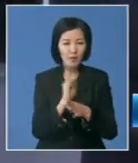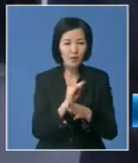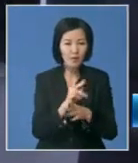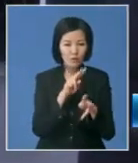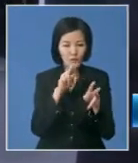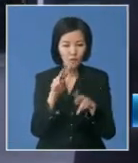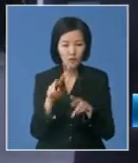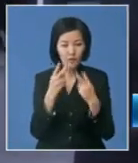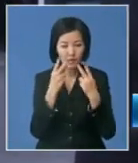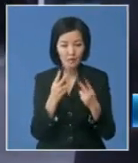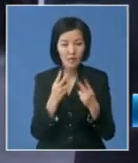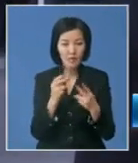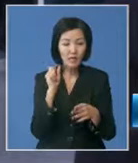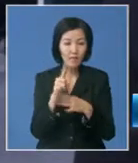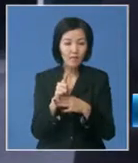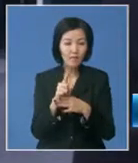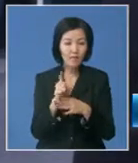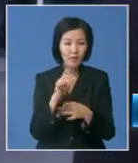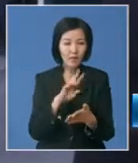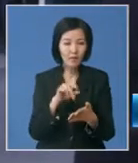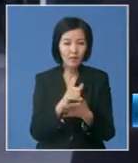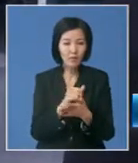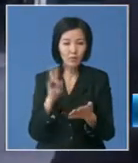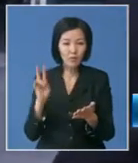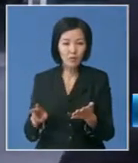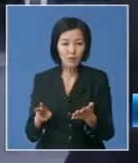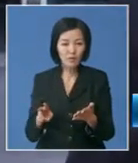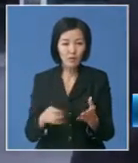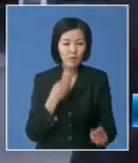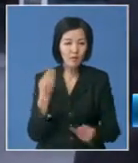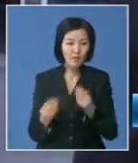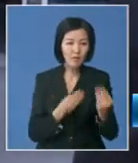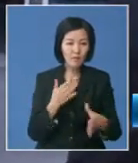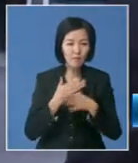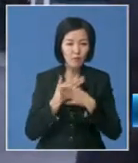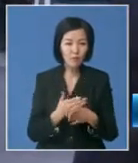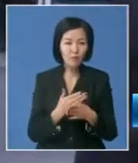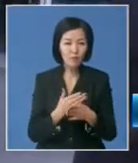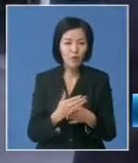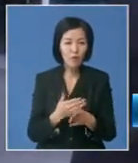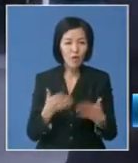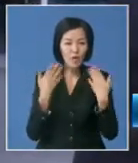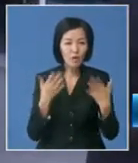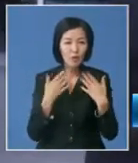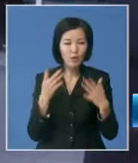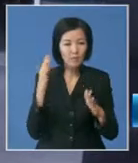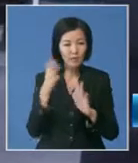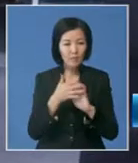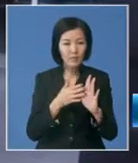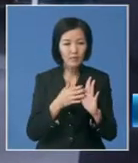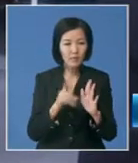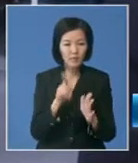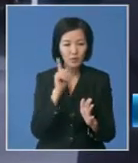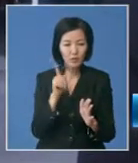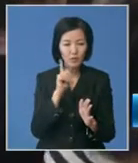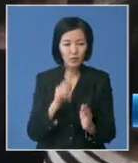главы государства также имеется всем известная игра pokemon go с его помощью можно легко объяснить проекты подрастающему